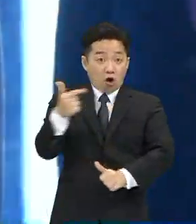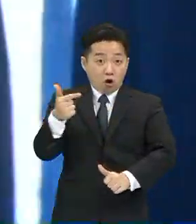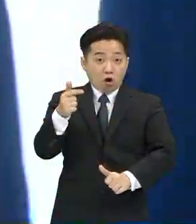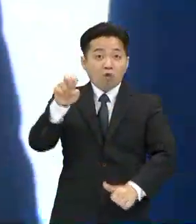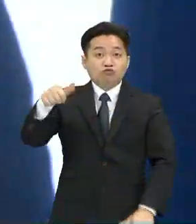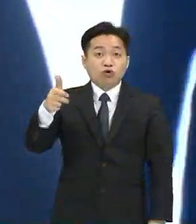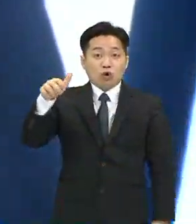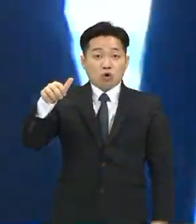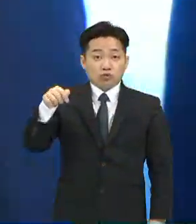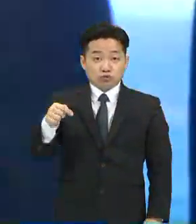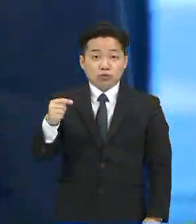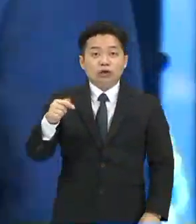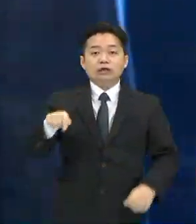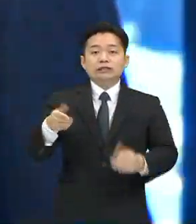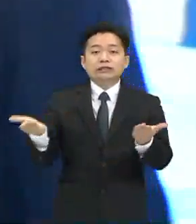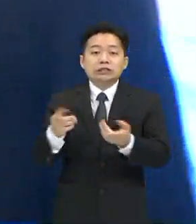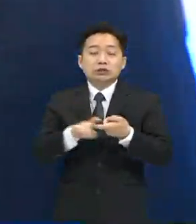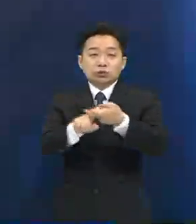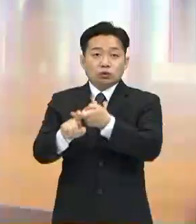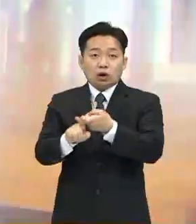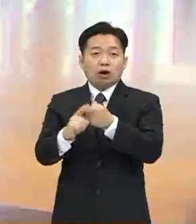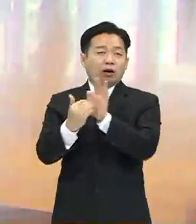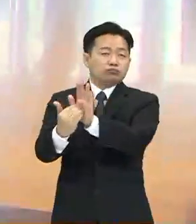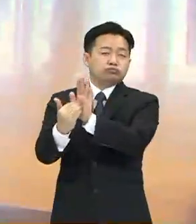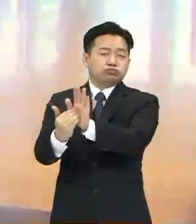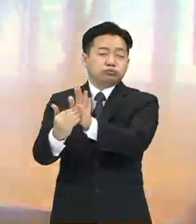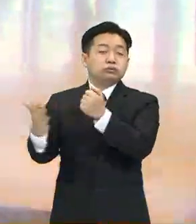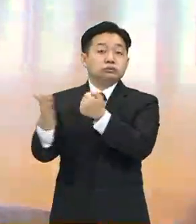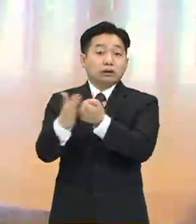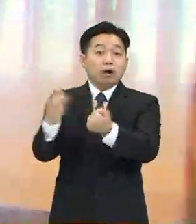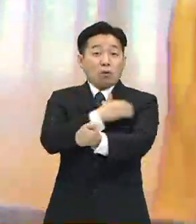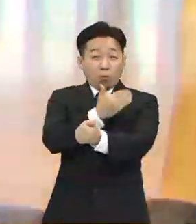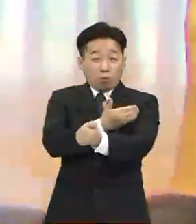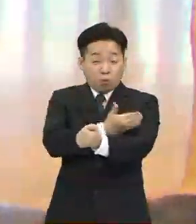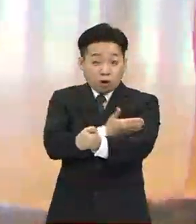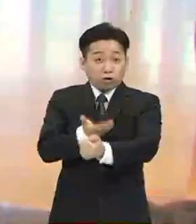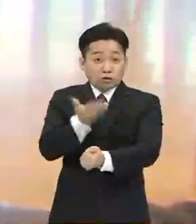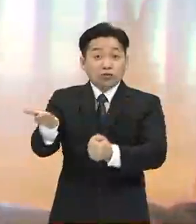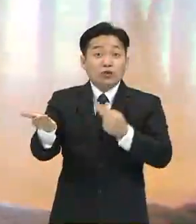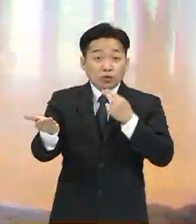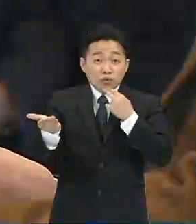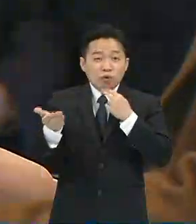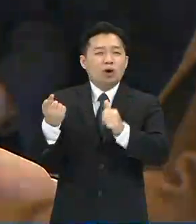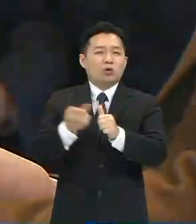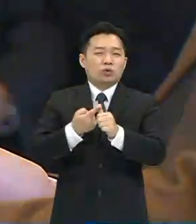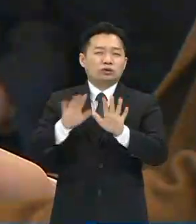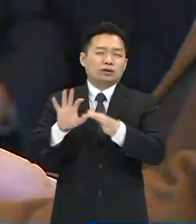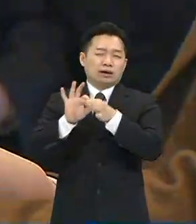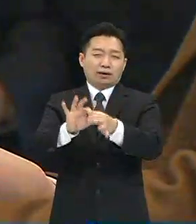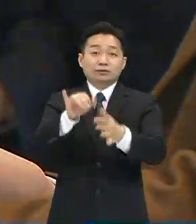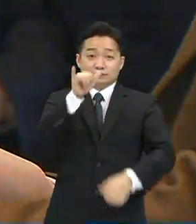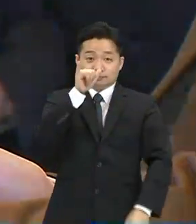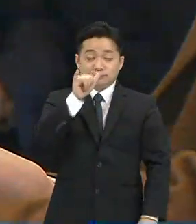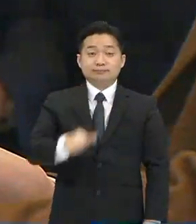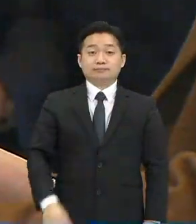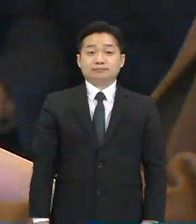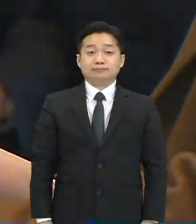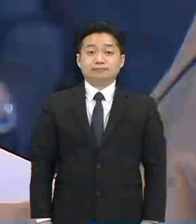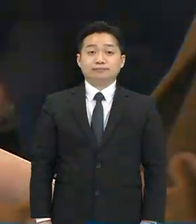무노조 원칙을 고수하며 노동자의 권리를 존중하지 않은 점도 과오로 남았습니다. SBS 화강윤입니다.